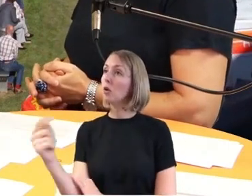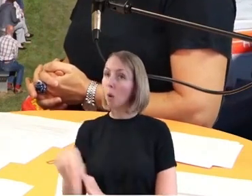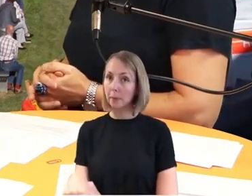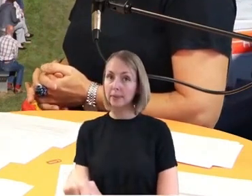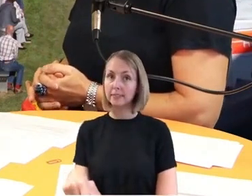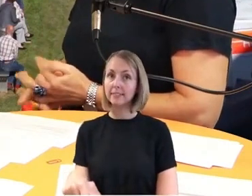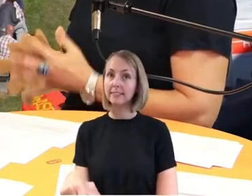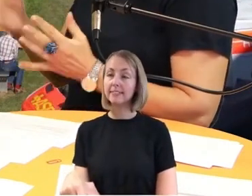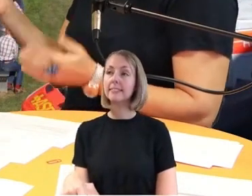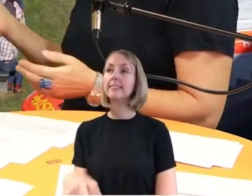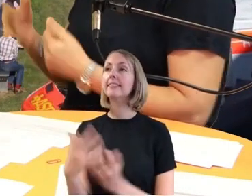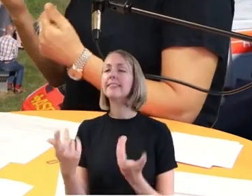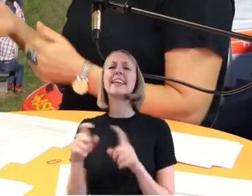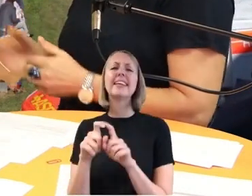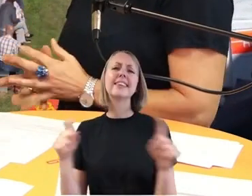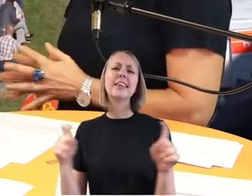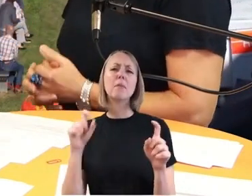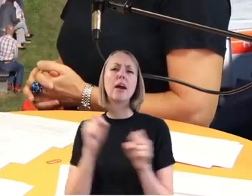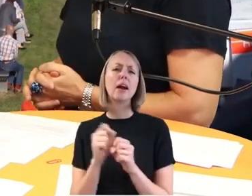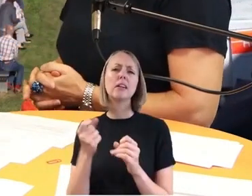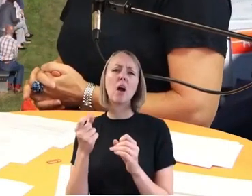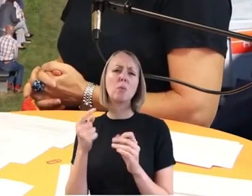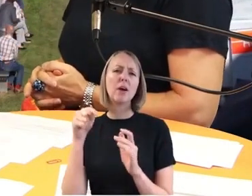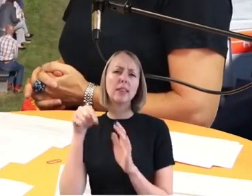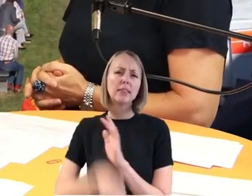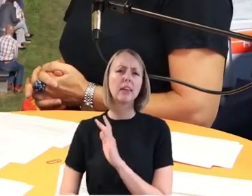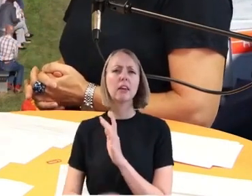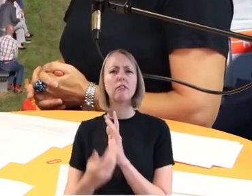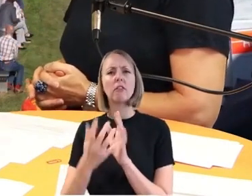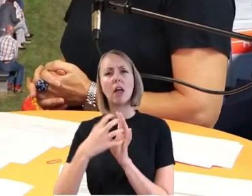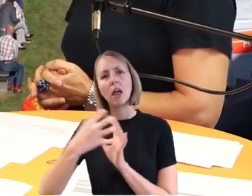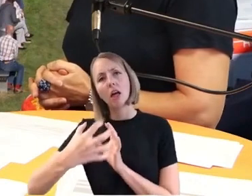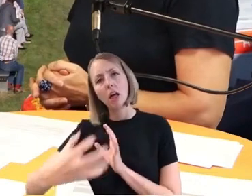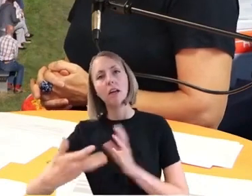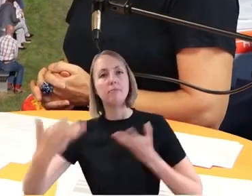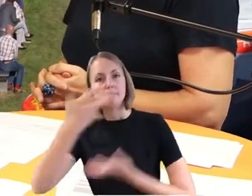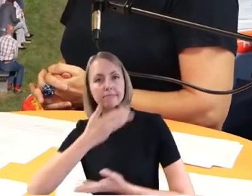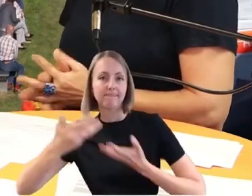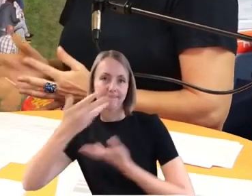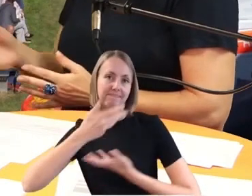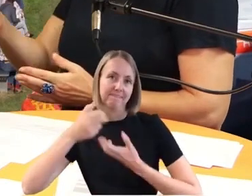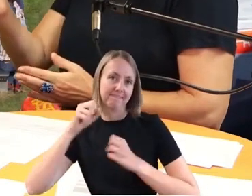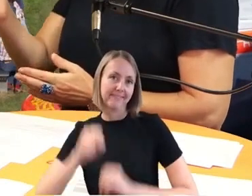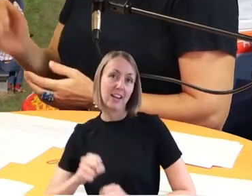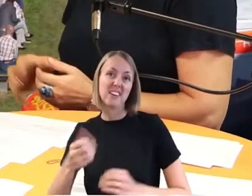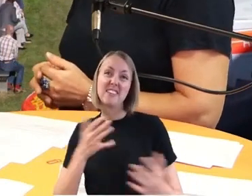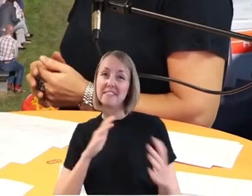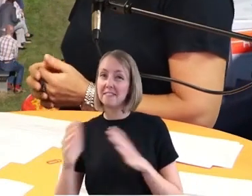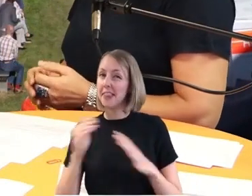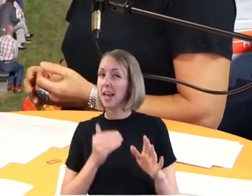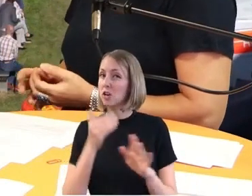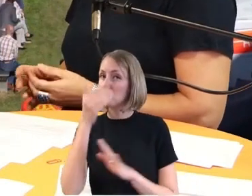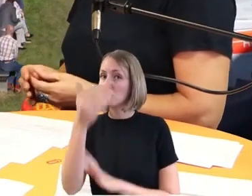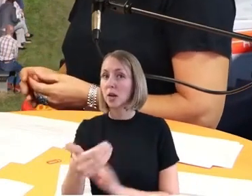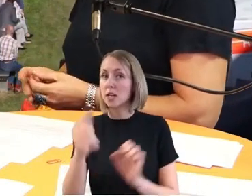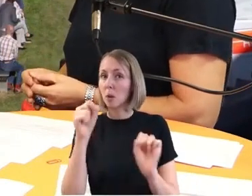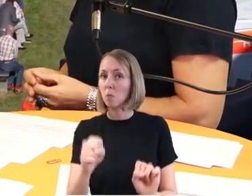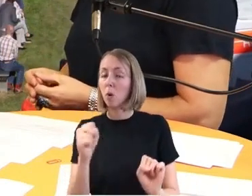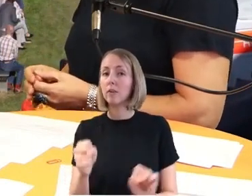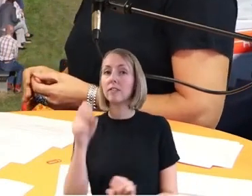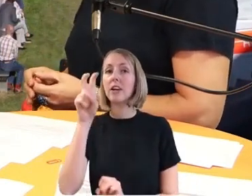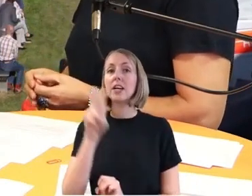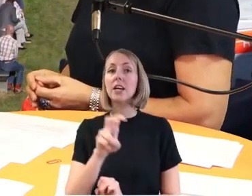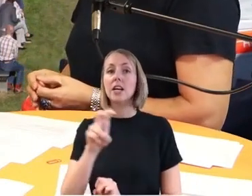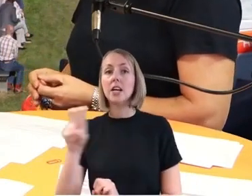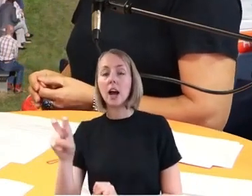wäre wieder ein Thema, das man mal vertiefen kann. Ja. Vielleicht wird sich das anbieten, wenn das Krankenhausalarm-